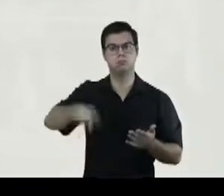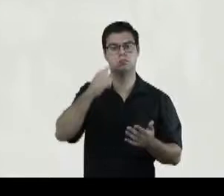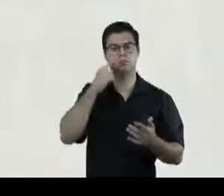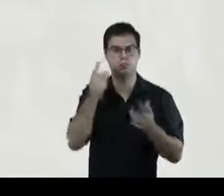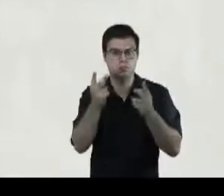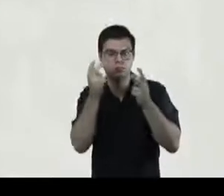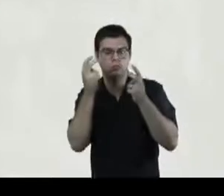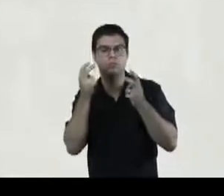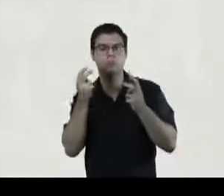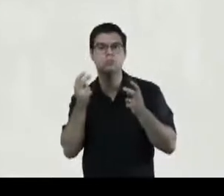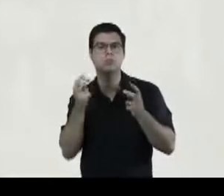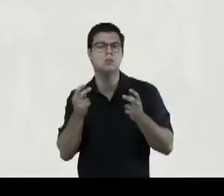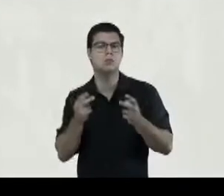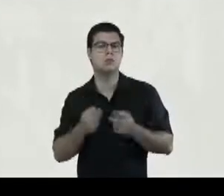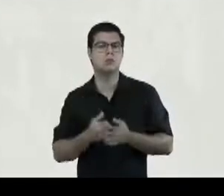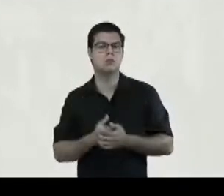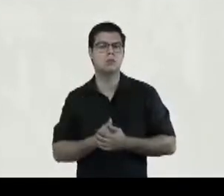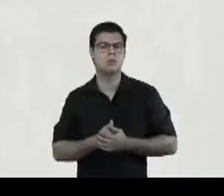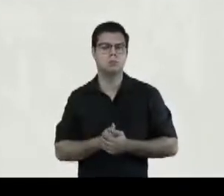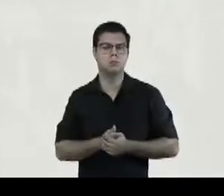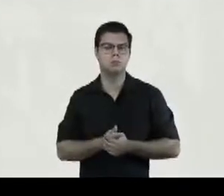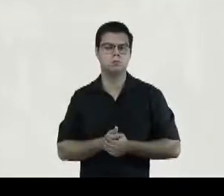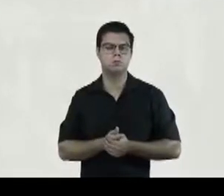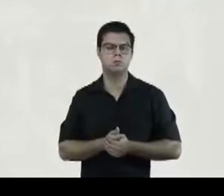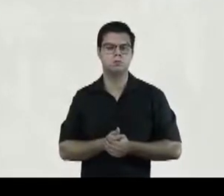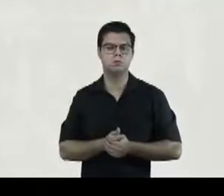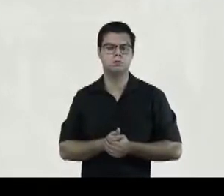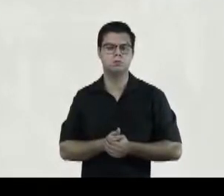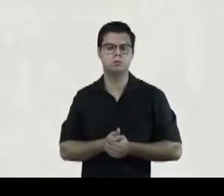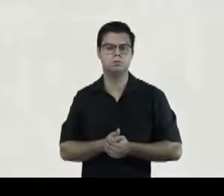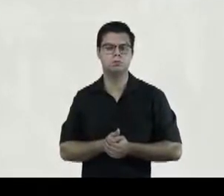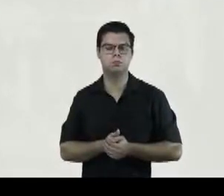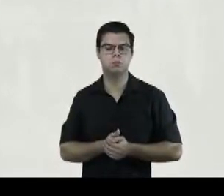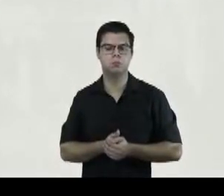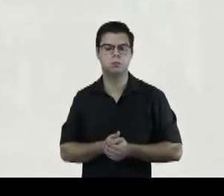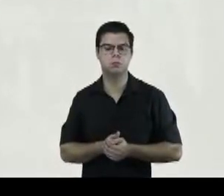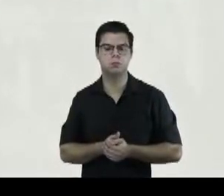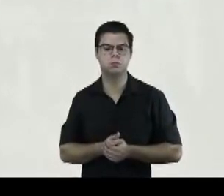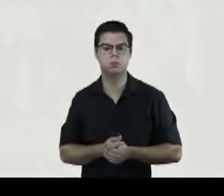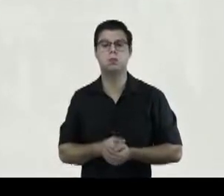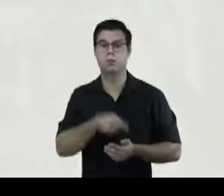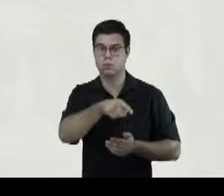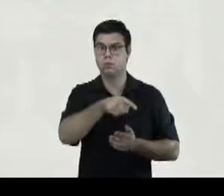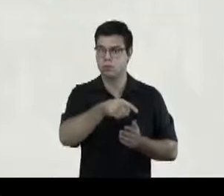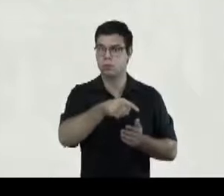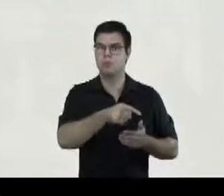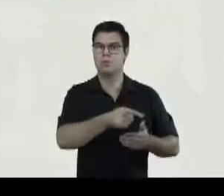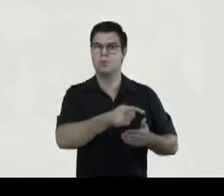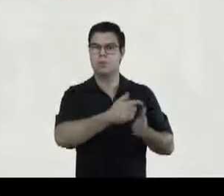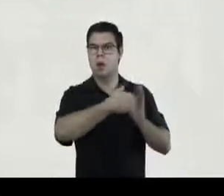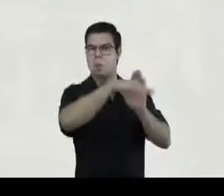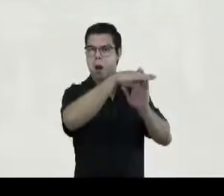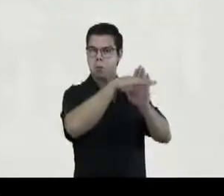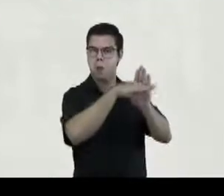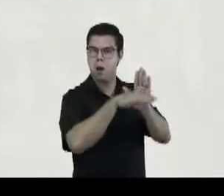Vous voyez une notice de William. Alors, comme je vous ai dit que c'était sur